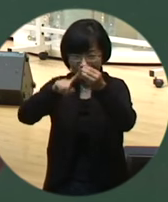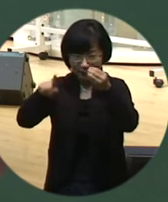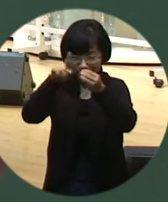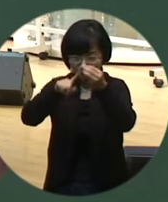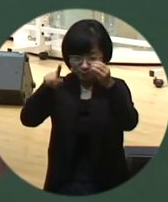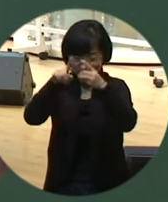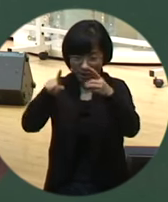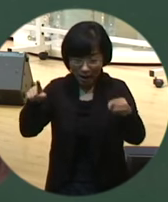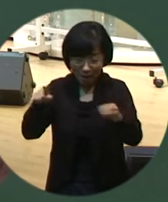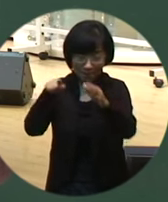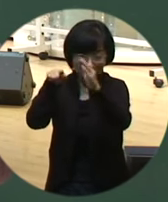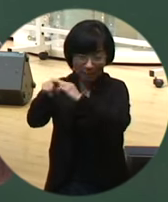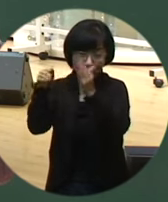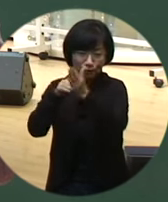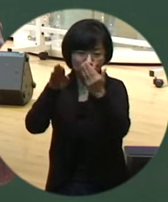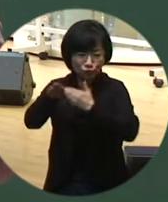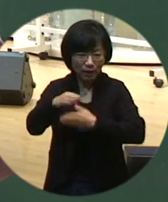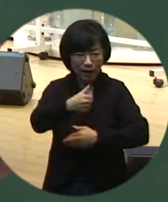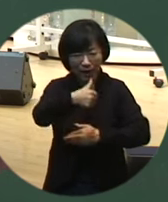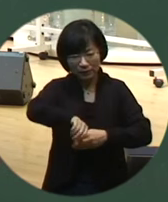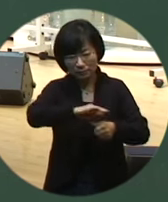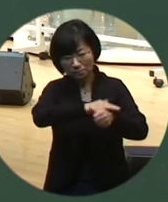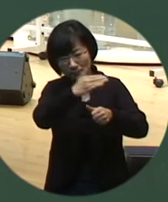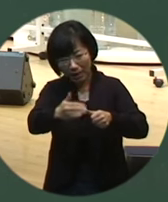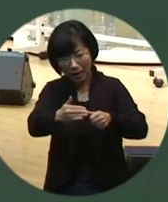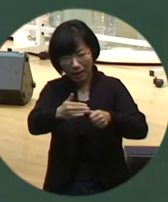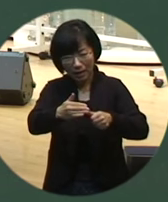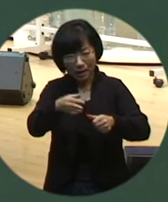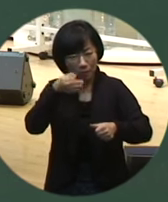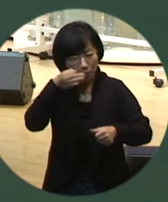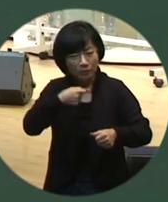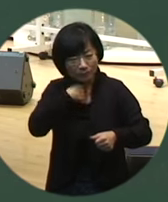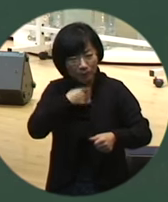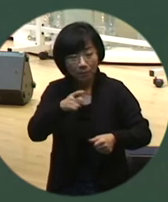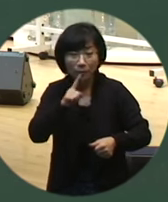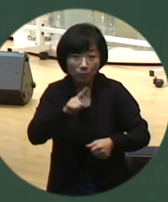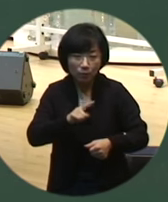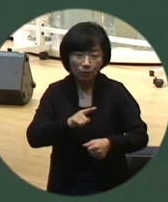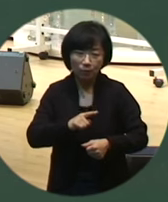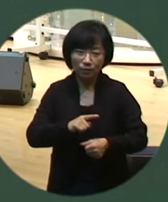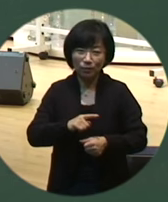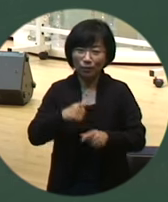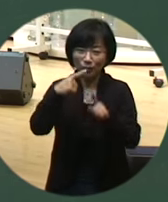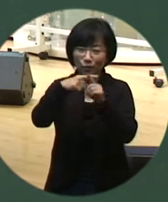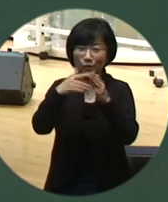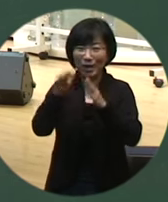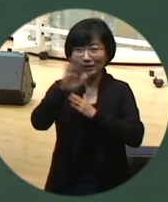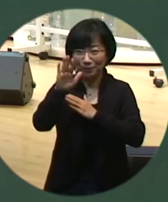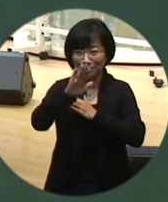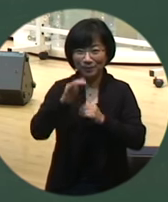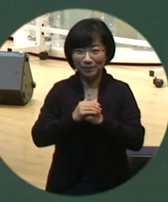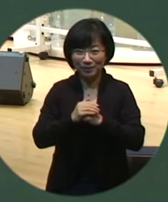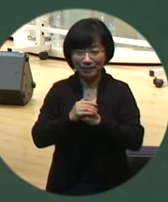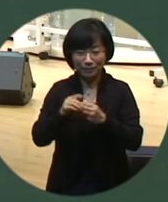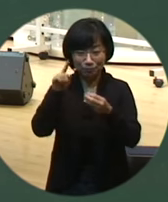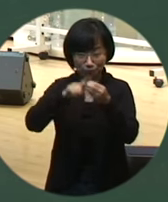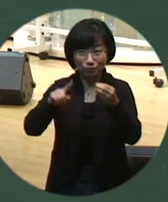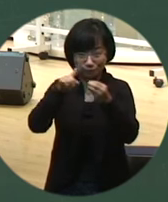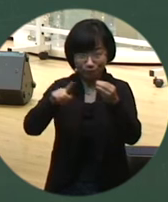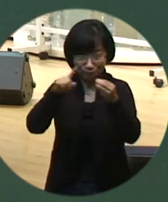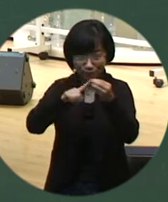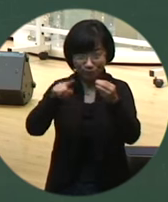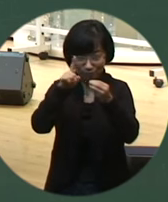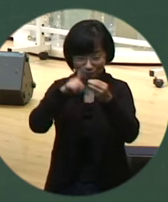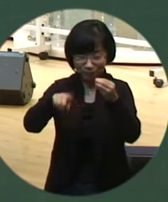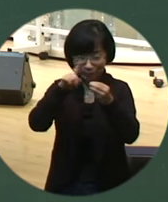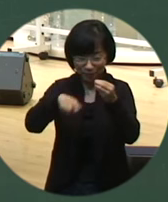말이죠. 불신자란 말이죠. And so the fact that she's going to pray for alms in the Buddhist temple for her son means that she's an unbeliever. She's not a Christian. 그걸 보면서 저는 이런 생각이 들더라고요.